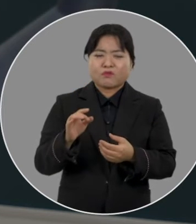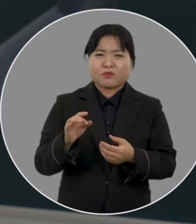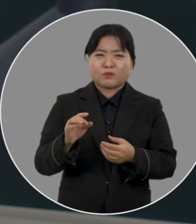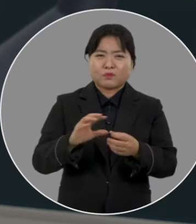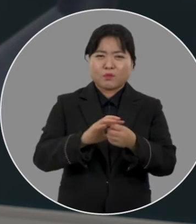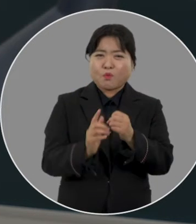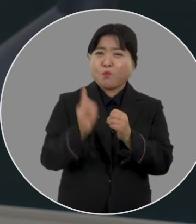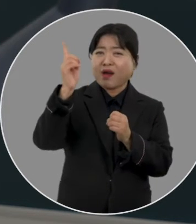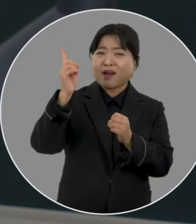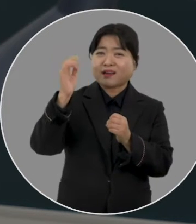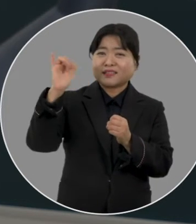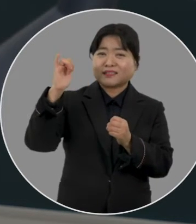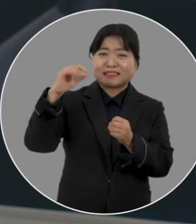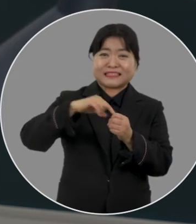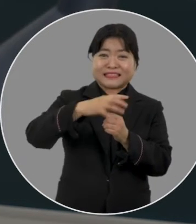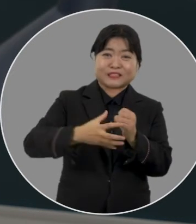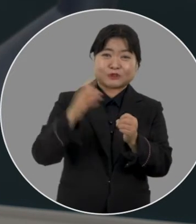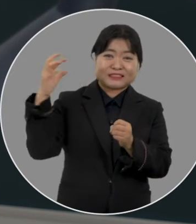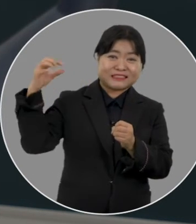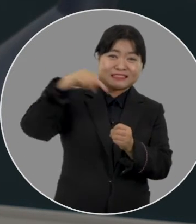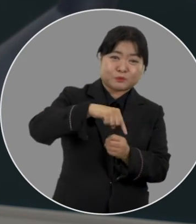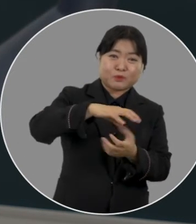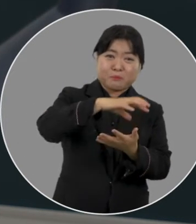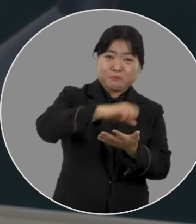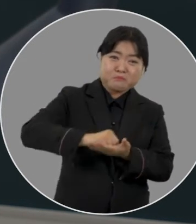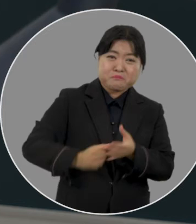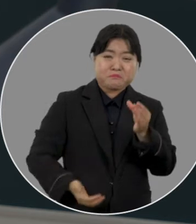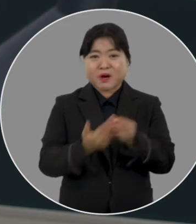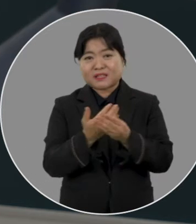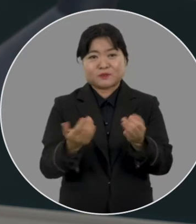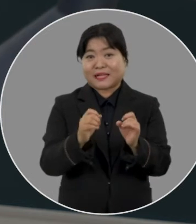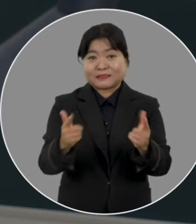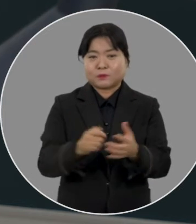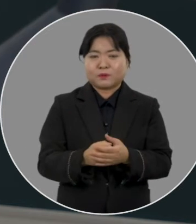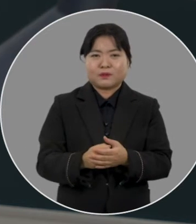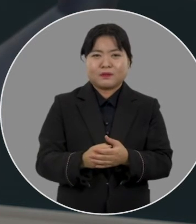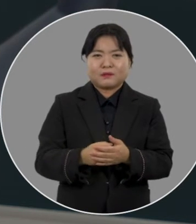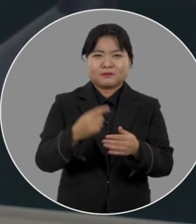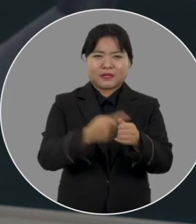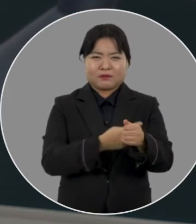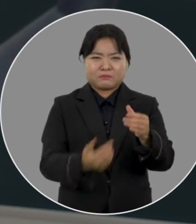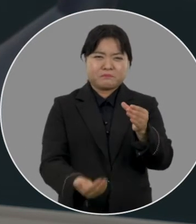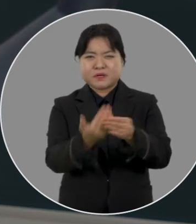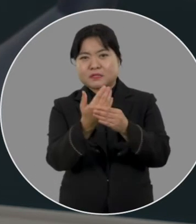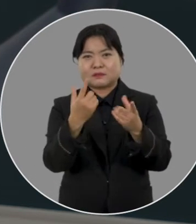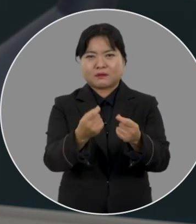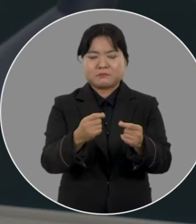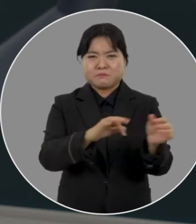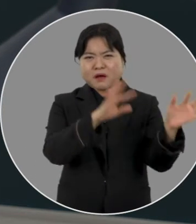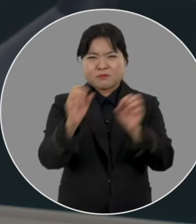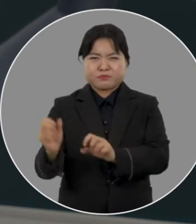지구를 침공해서 벌인 일들도 아니었고요. 그 다음 천재지변처럼 쓰나미가